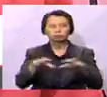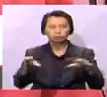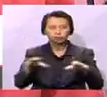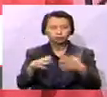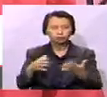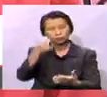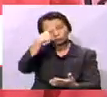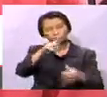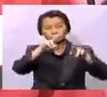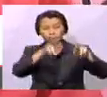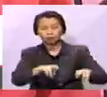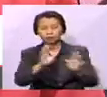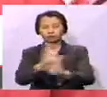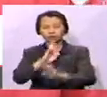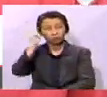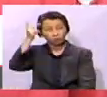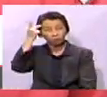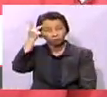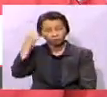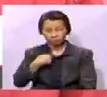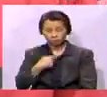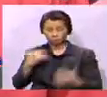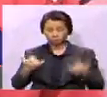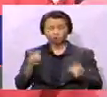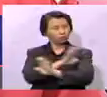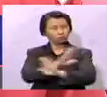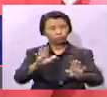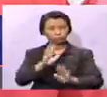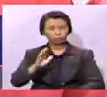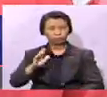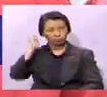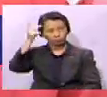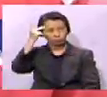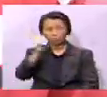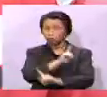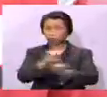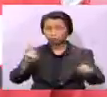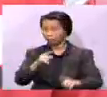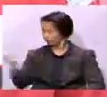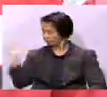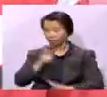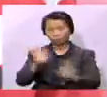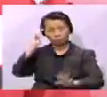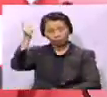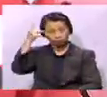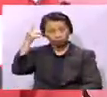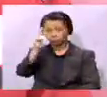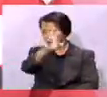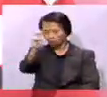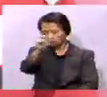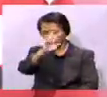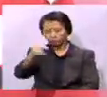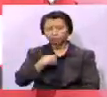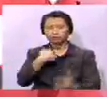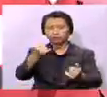cara untuk rakyat. Jangan berpolitik. Dan kami hari ini pun bukan parti politik. Kami hari ini bukan satu parti politik yang nak memperjuangkan satu-satu bentang.